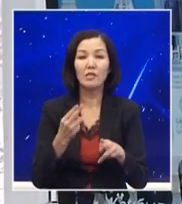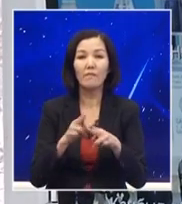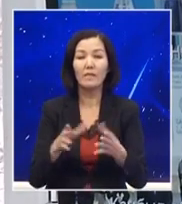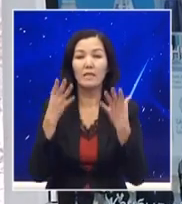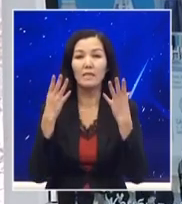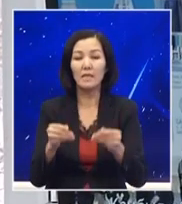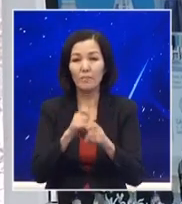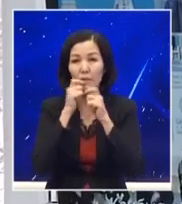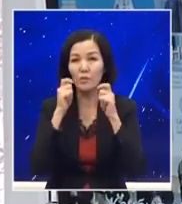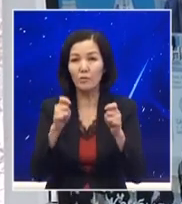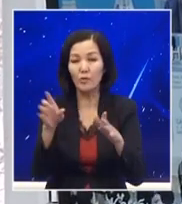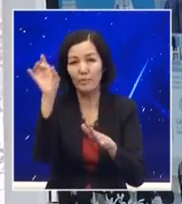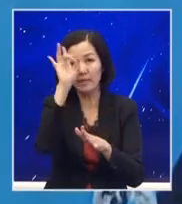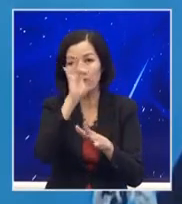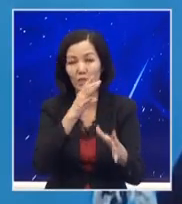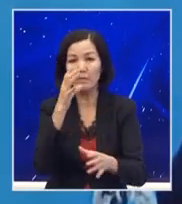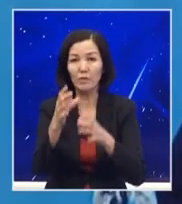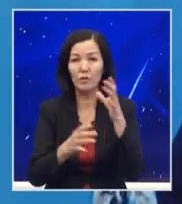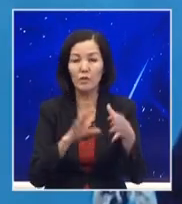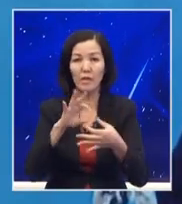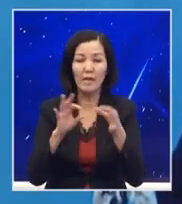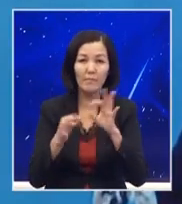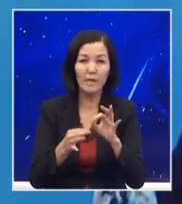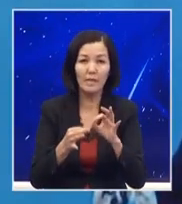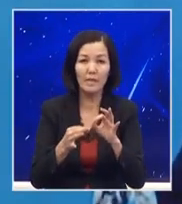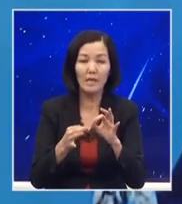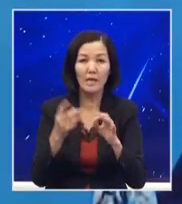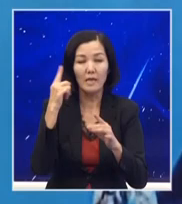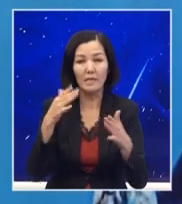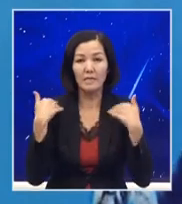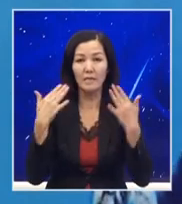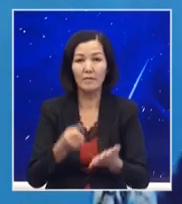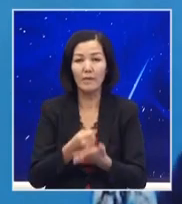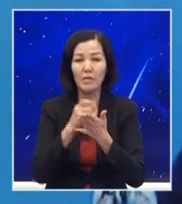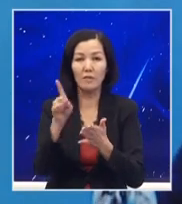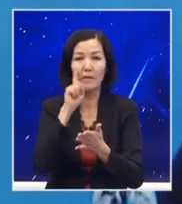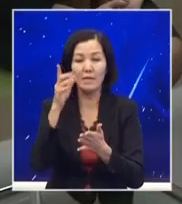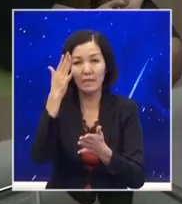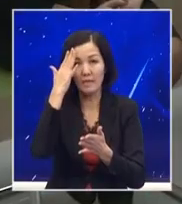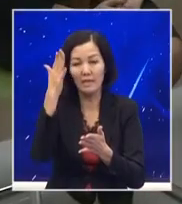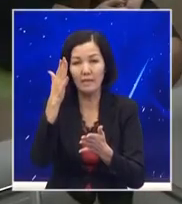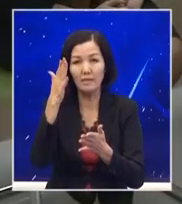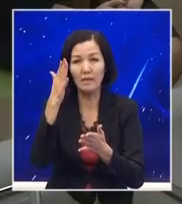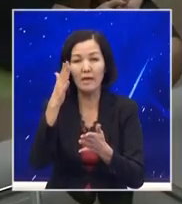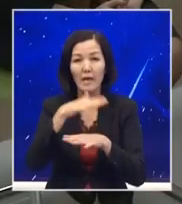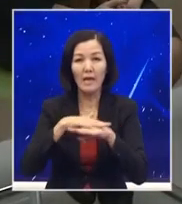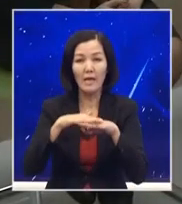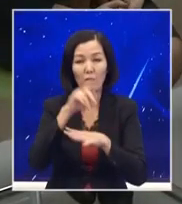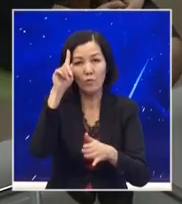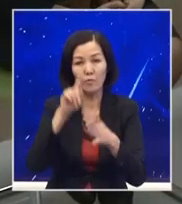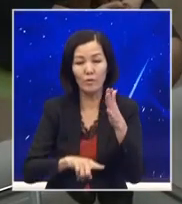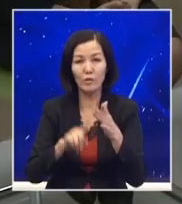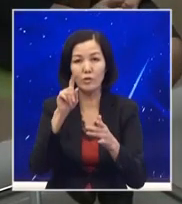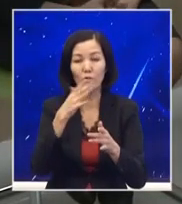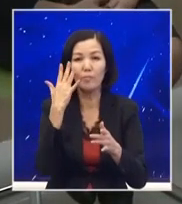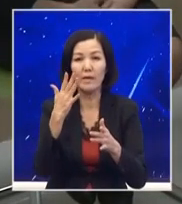чествовали призеров престижных международных олимпиад в рамках инициативы Елбасы по поддержке молодых талантов Ел-Уматы. 105 студентов и